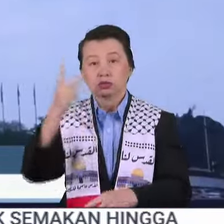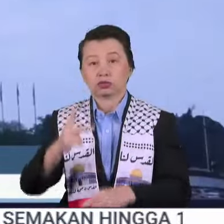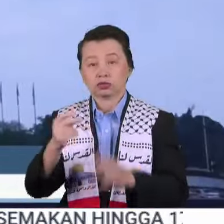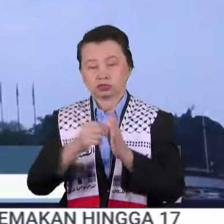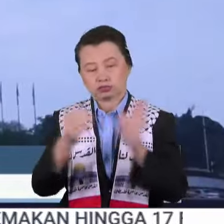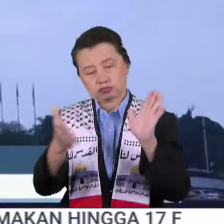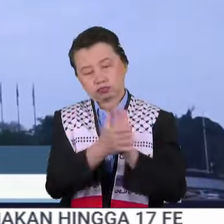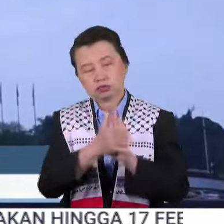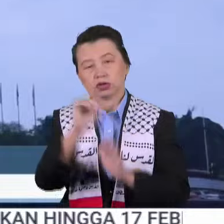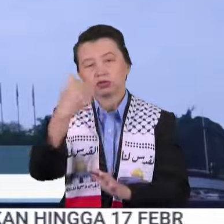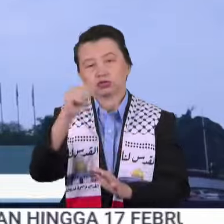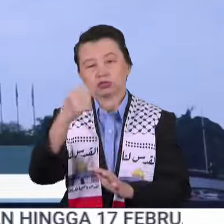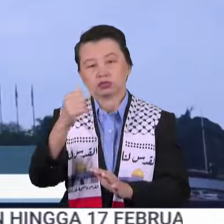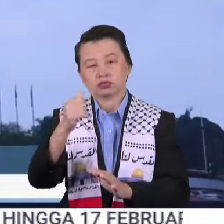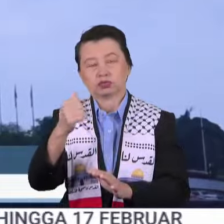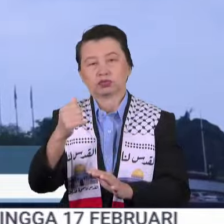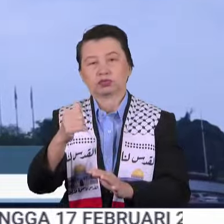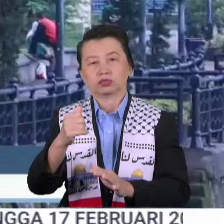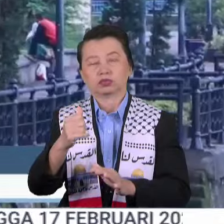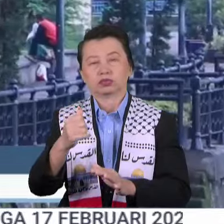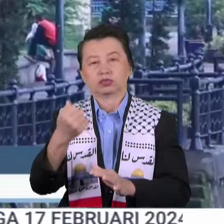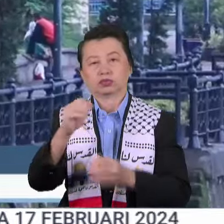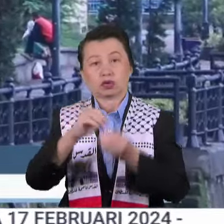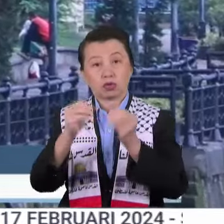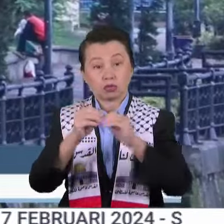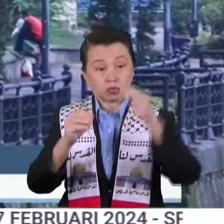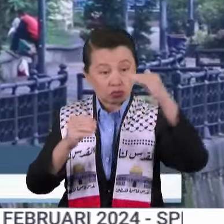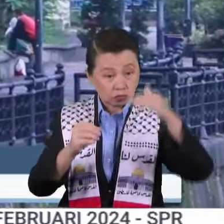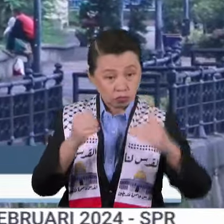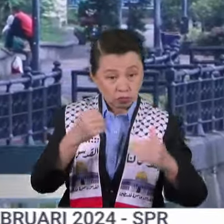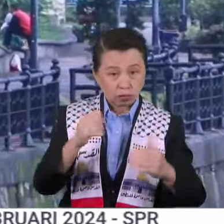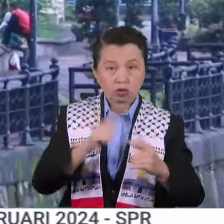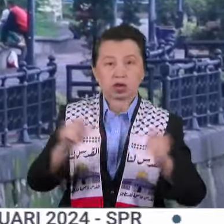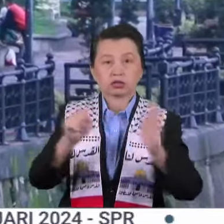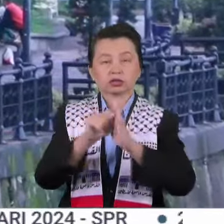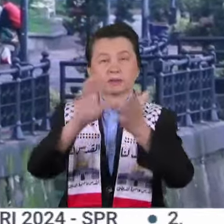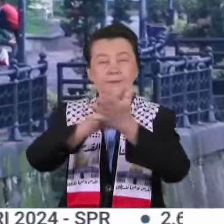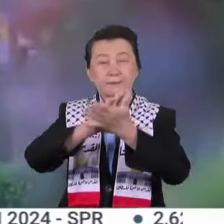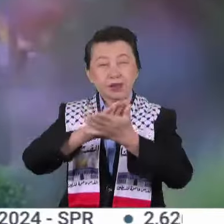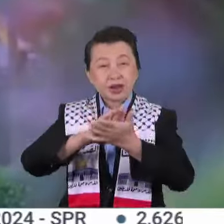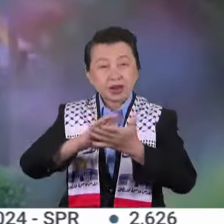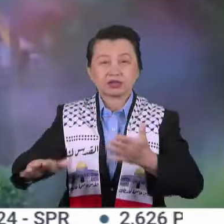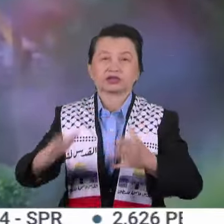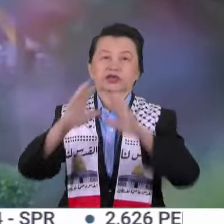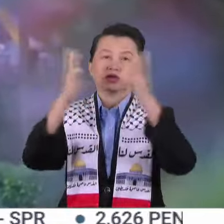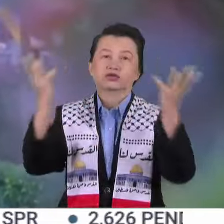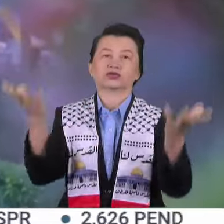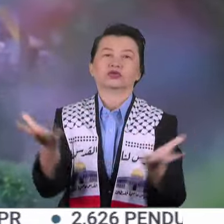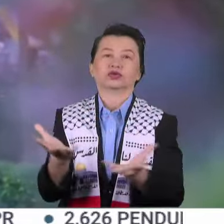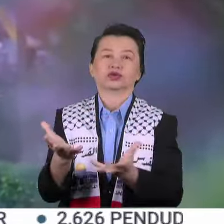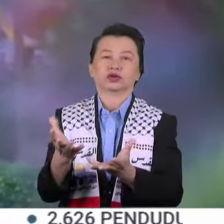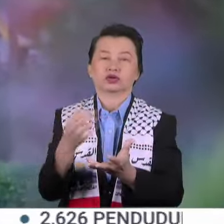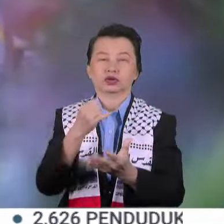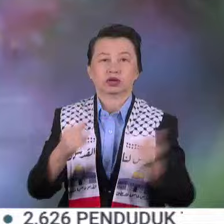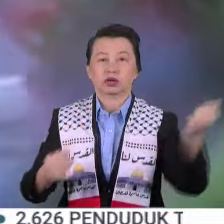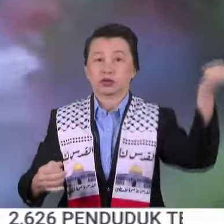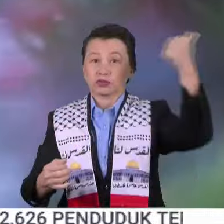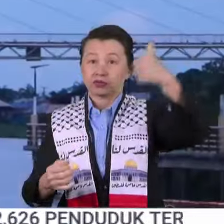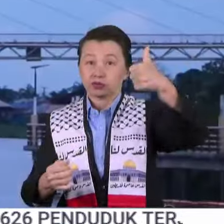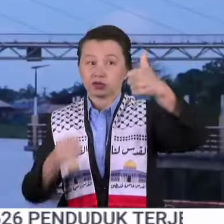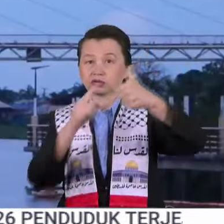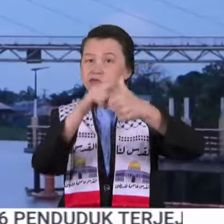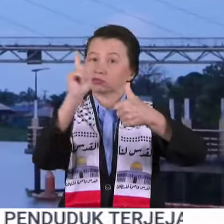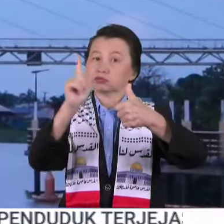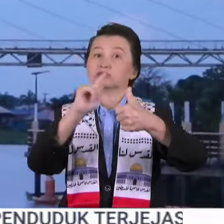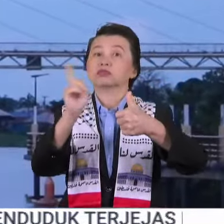antara 10 bandar terbersih di dunia oleh sebuah laman sesawang bebas IQ Air. Antara bandar yang teratas dalam senarai